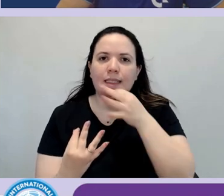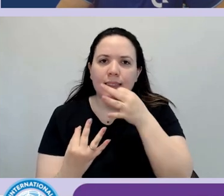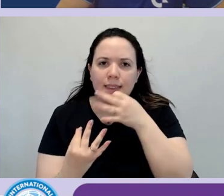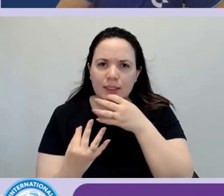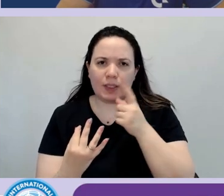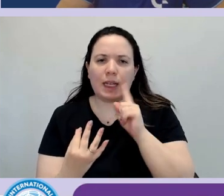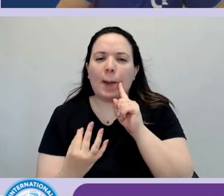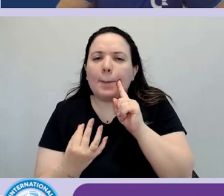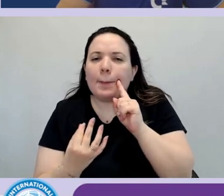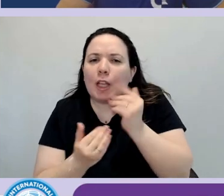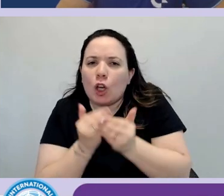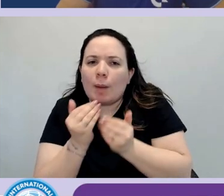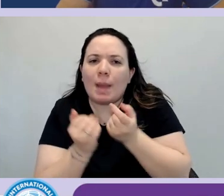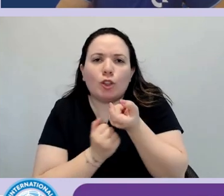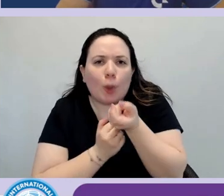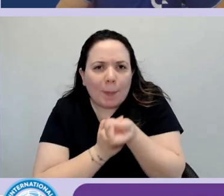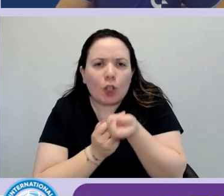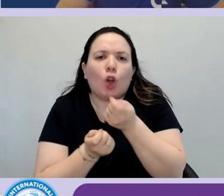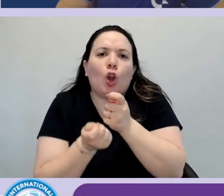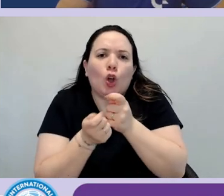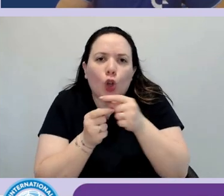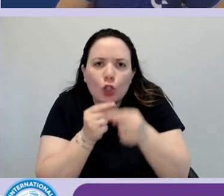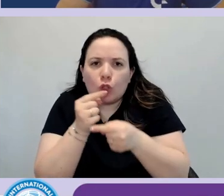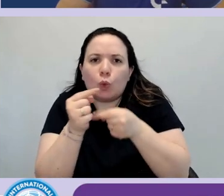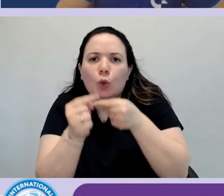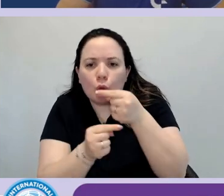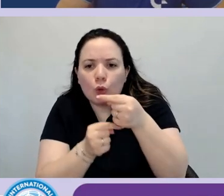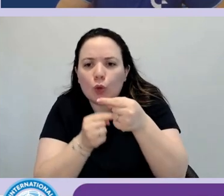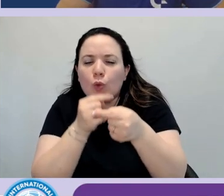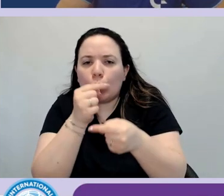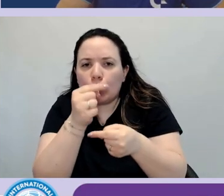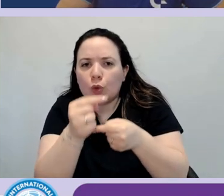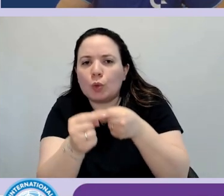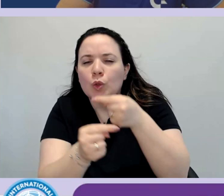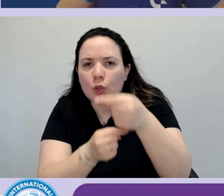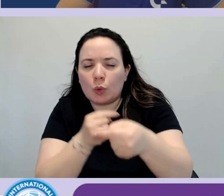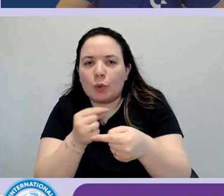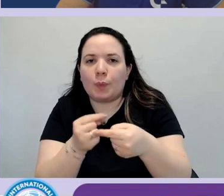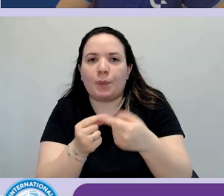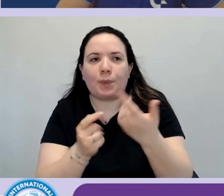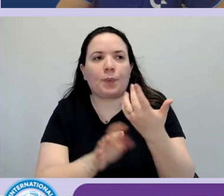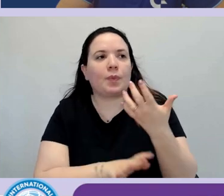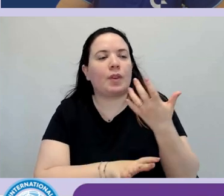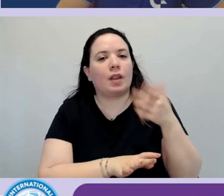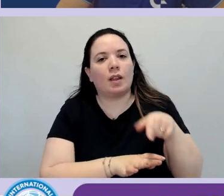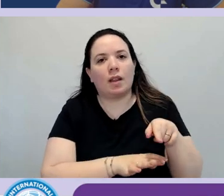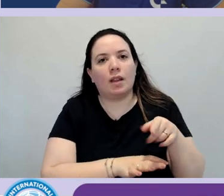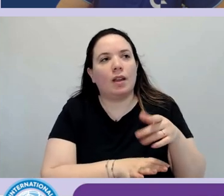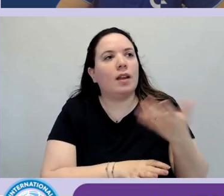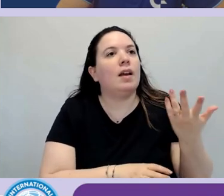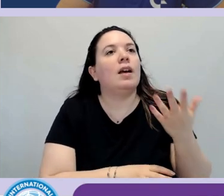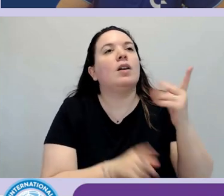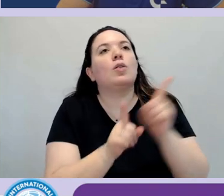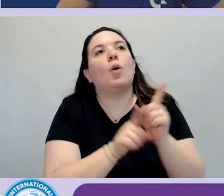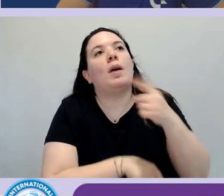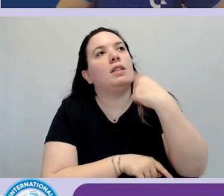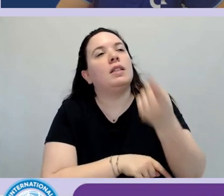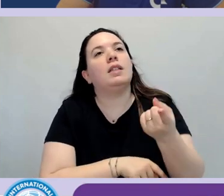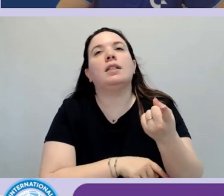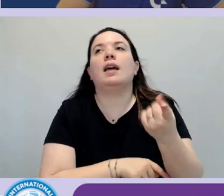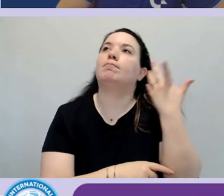piccoli miglioramenti continui se ci dicessero che non ci curano perché il perché curare il nostro tumore costa